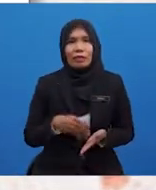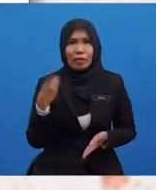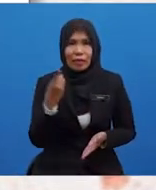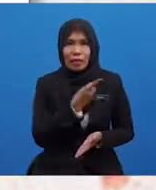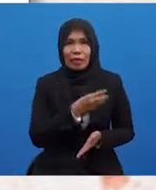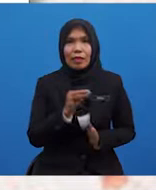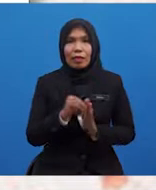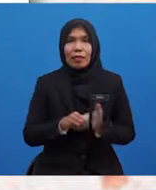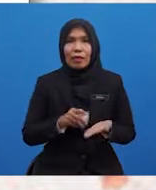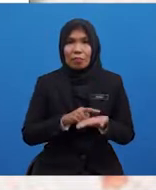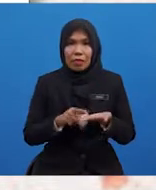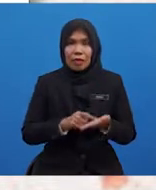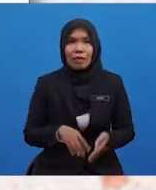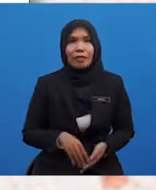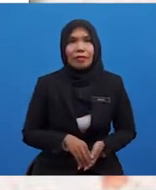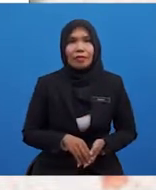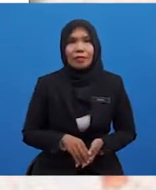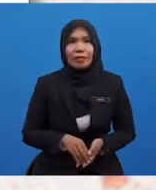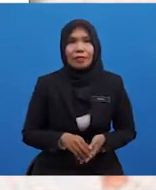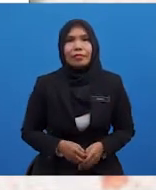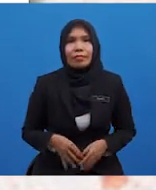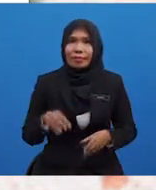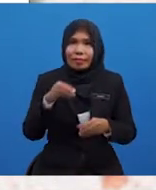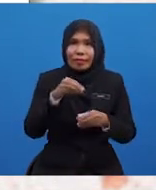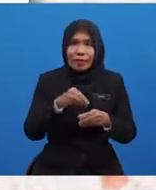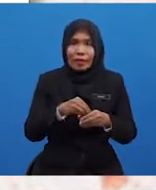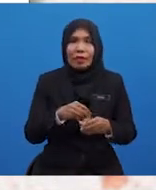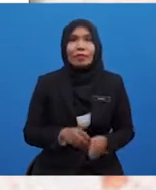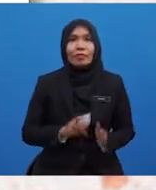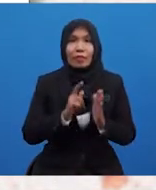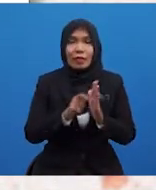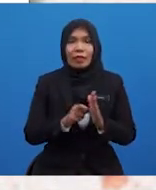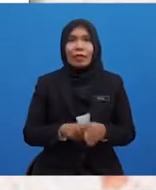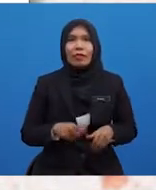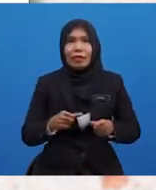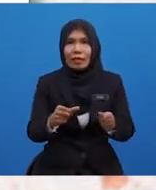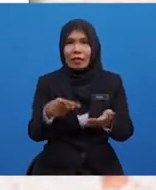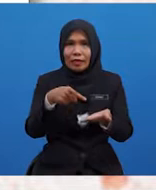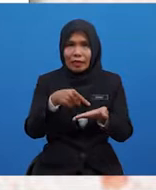dan menterjemahkan maklumat dalam carta alih ini?